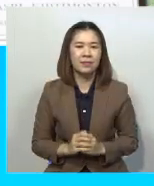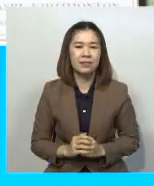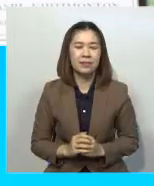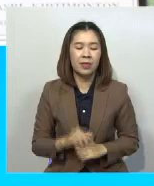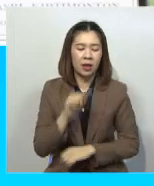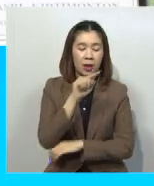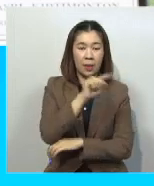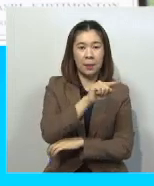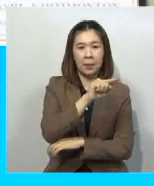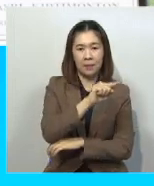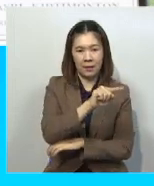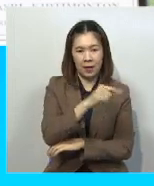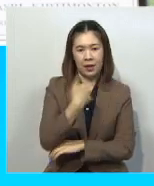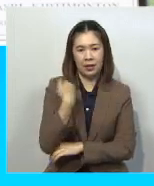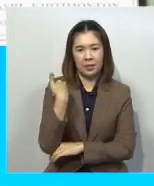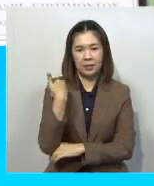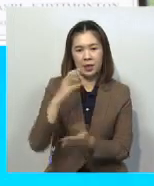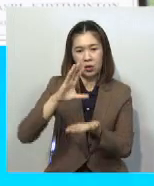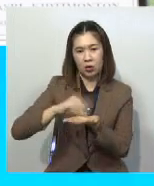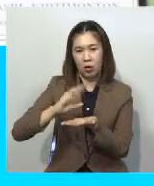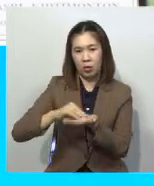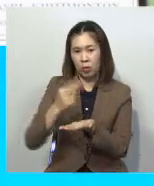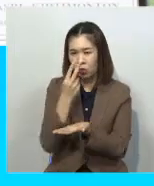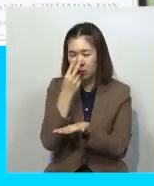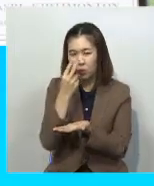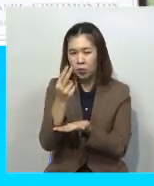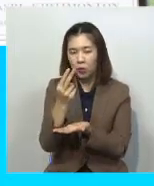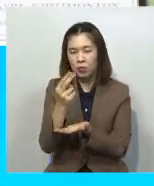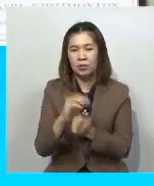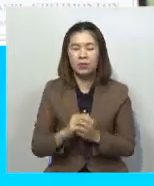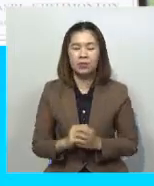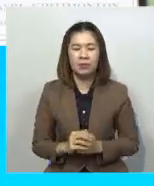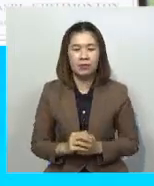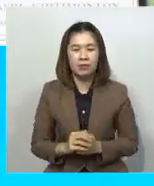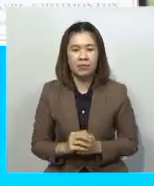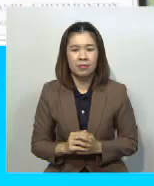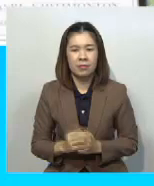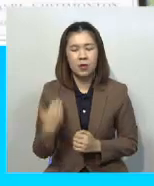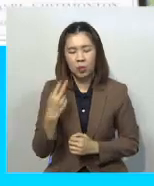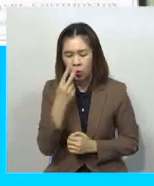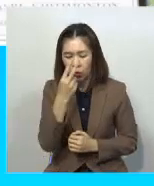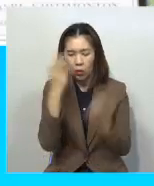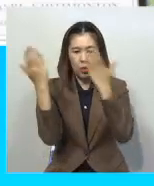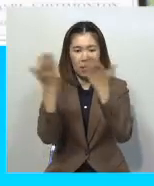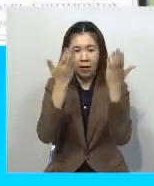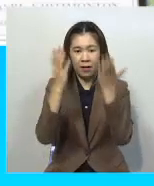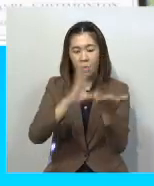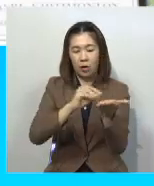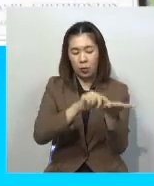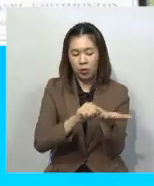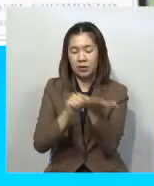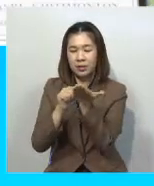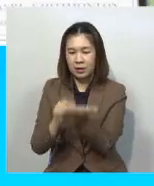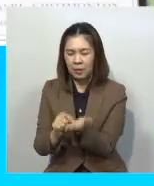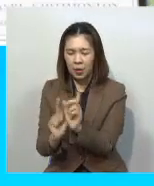ในช่วงบ่ายเนี่ยเราจะได้ข้อมูลในการตรวจวัดสภาพอากาศชั้นบนมาอีกครั้งหนึ่งที่จะมาวิเคราะห์เราจะดำเ